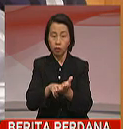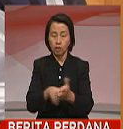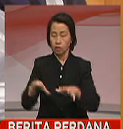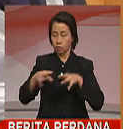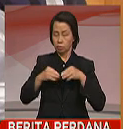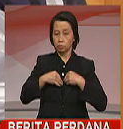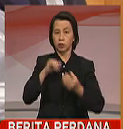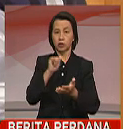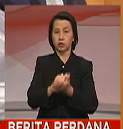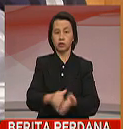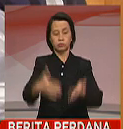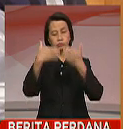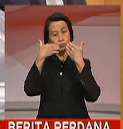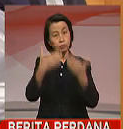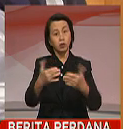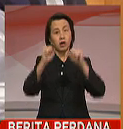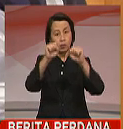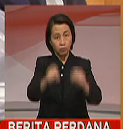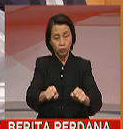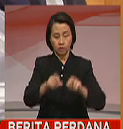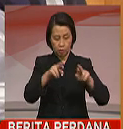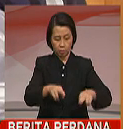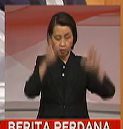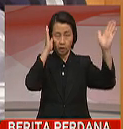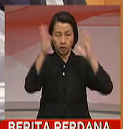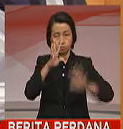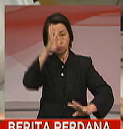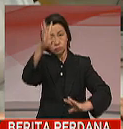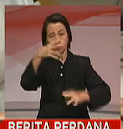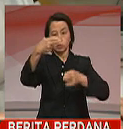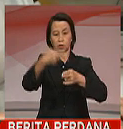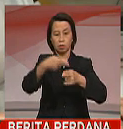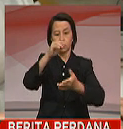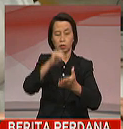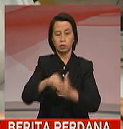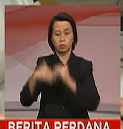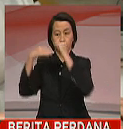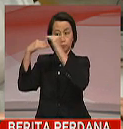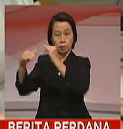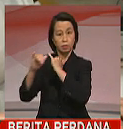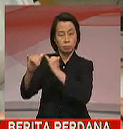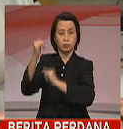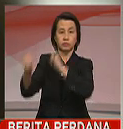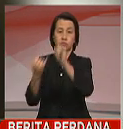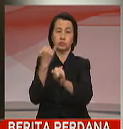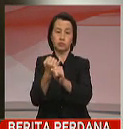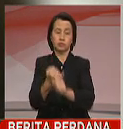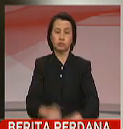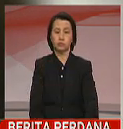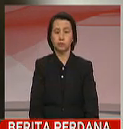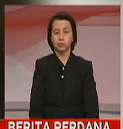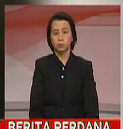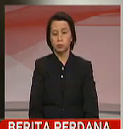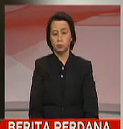diterimanya merupakan penghargaan terhadap kebolehan rakyat Malaysia mencipta nama di peringkat antarabangsa.